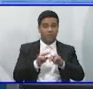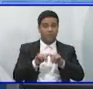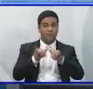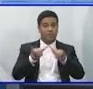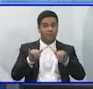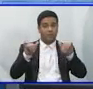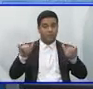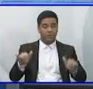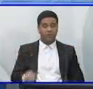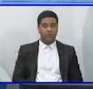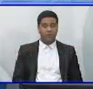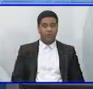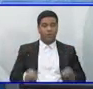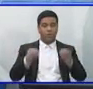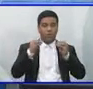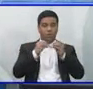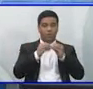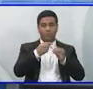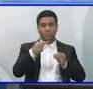shakllanish